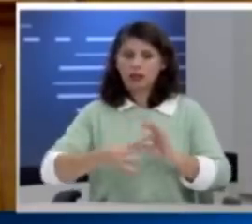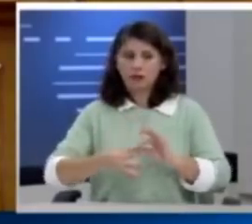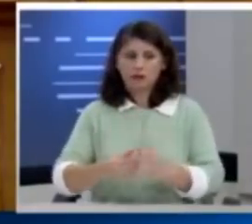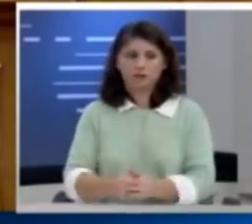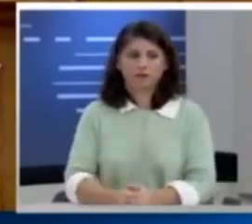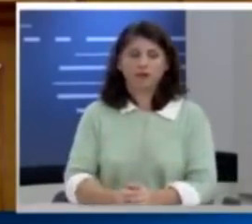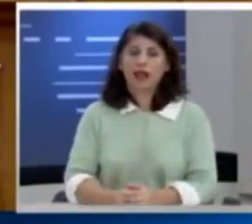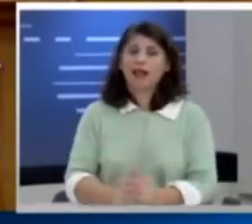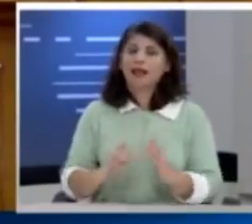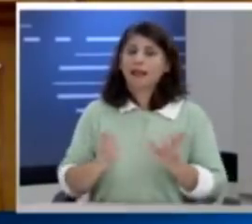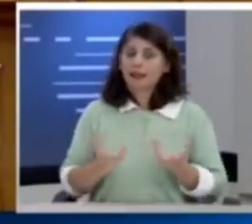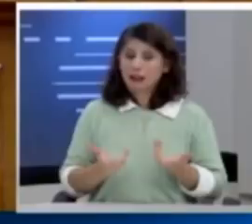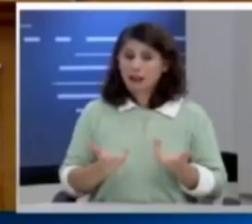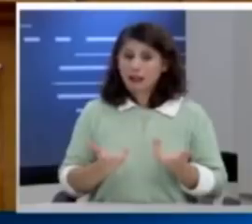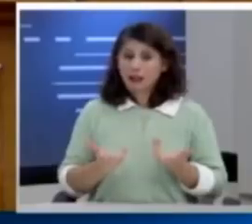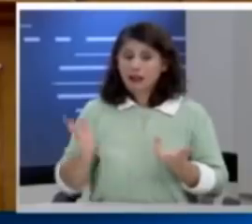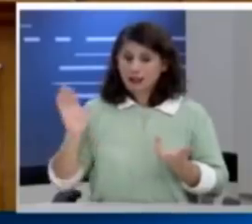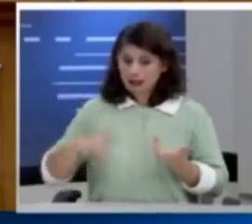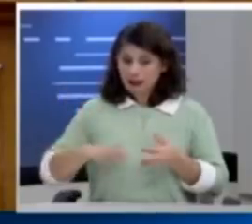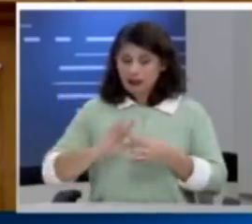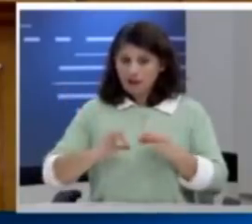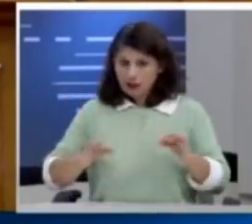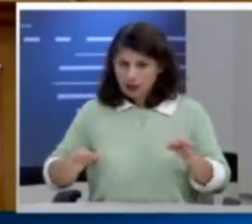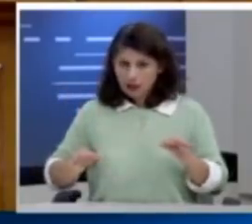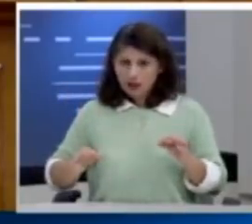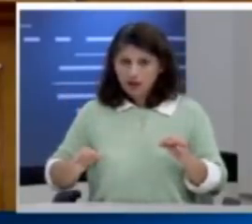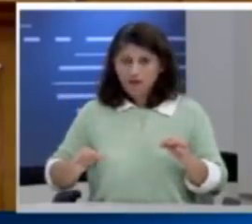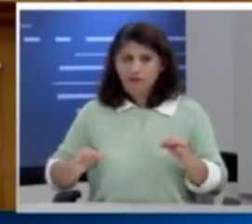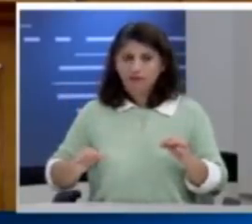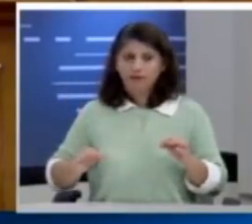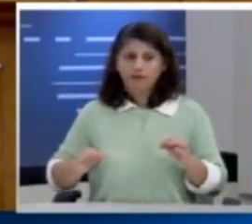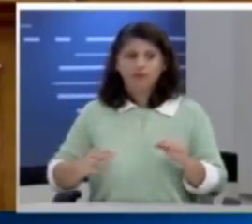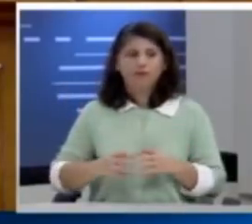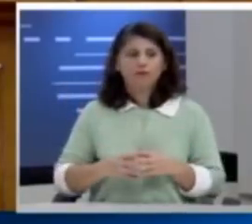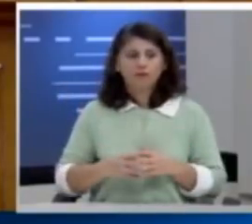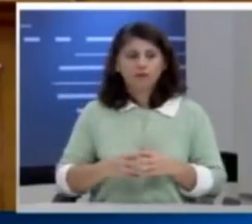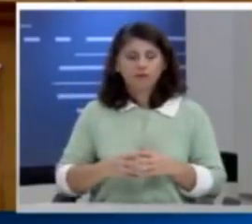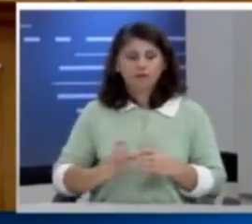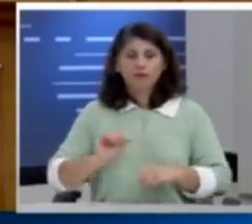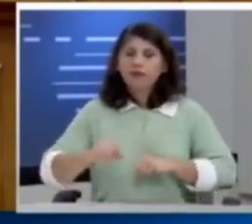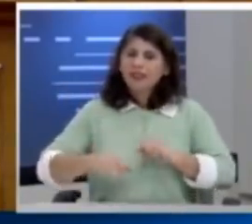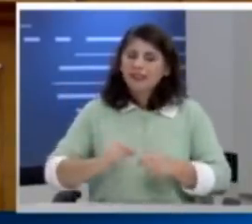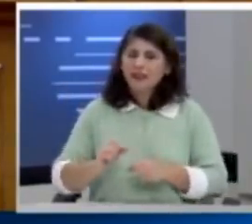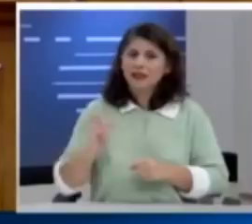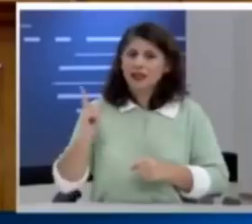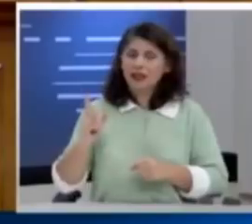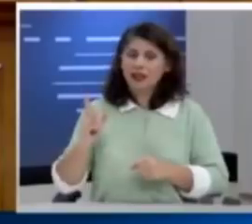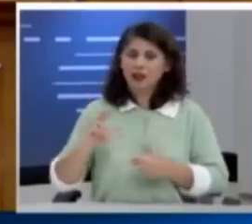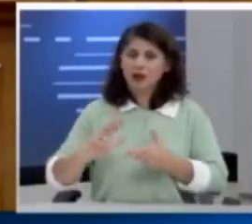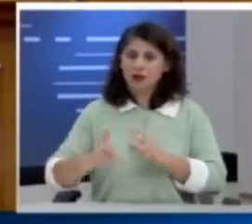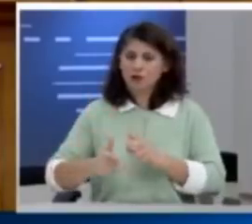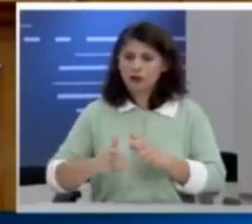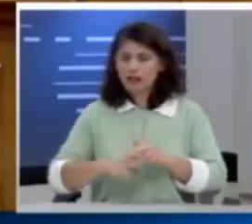οργανισμών. Γιατί σε τελευταία ανάλυση η κίνηση ενός κόσμου προς